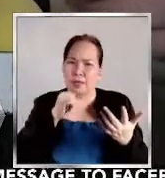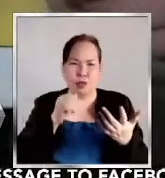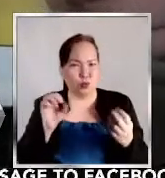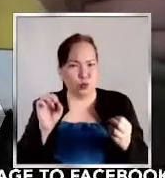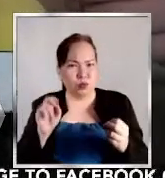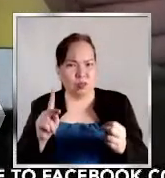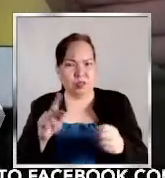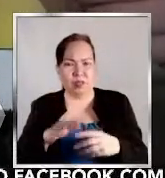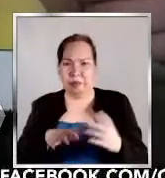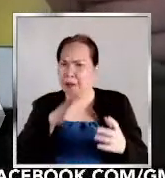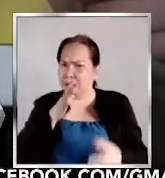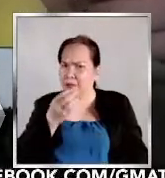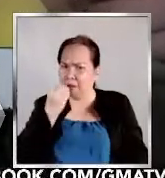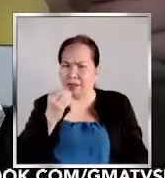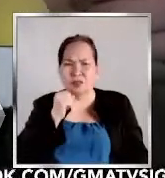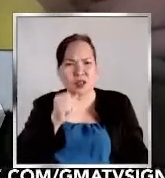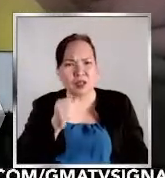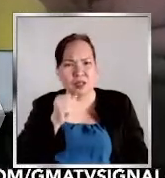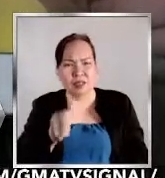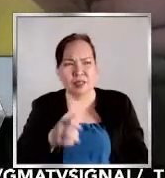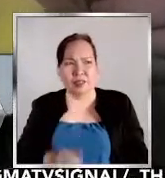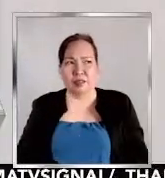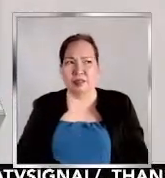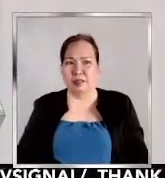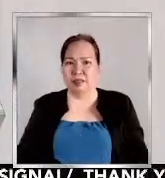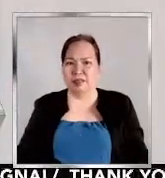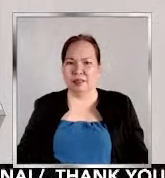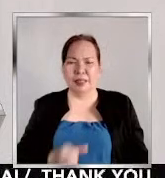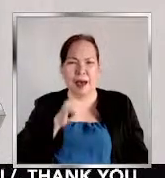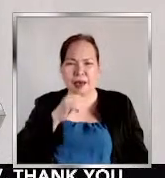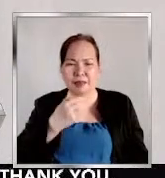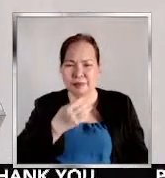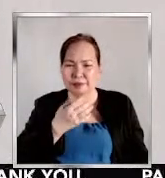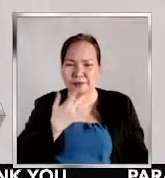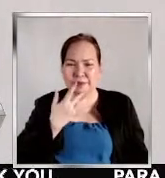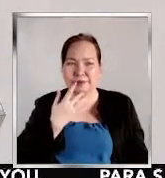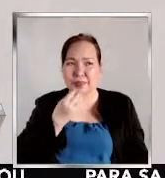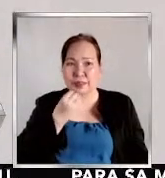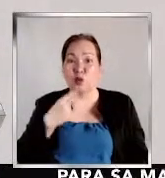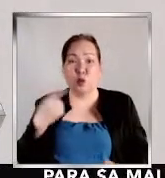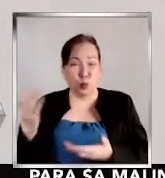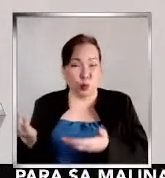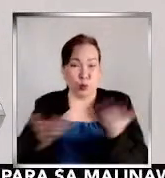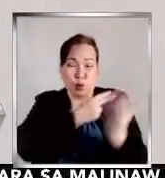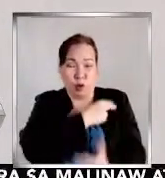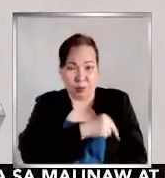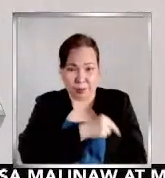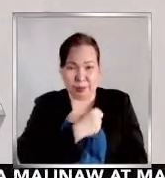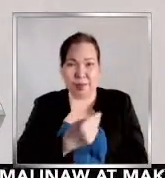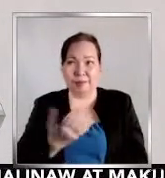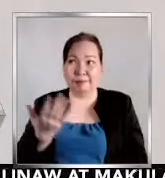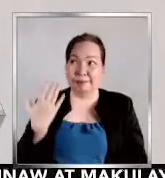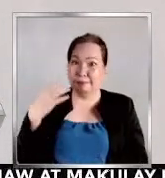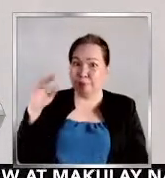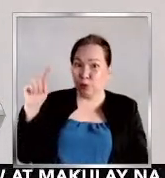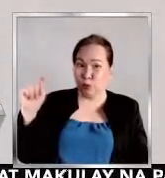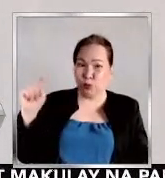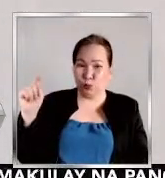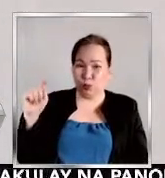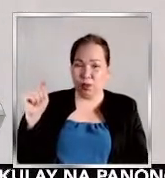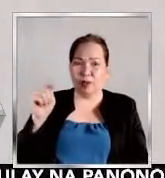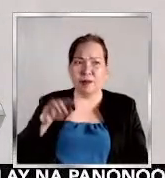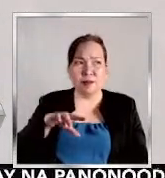kumakain. Ayaw na rin niyang kumain. Dinala nila sa ospital si Roses nitong Martes. Doon, marami na raw